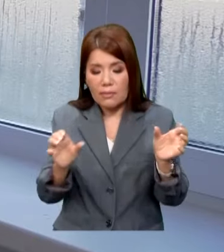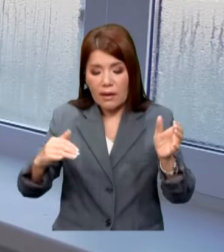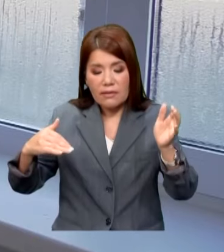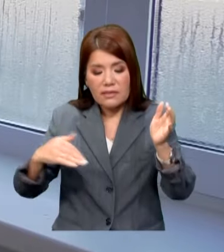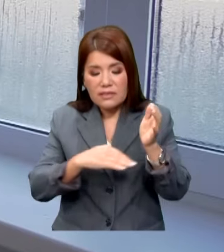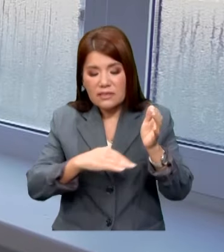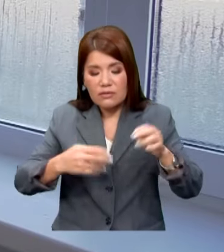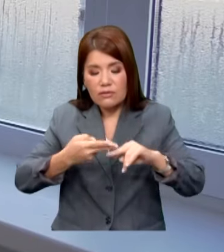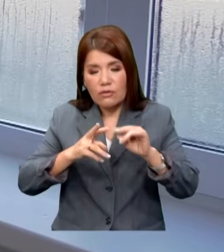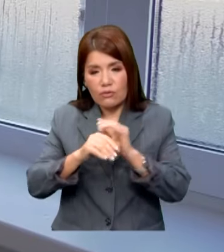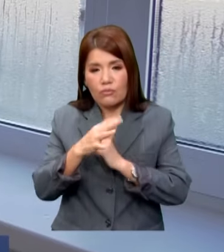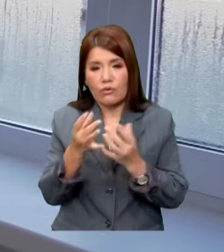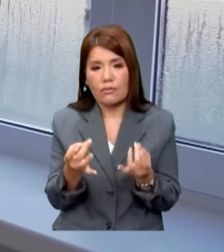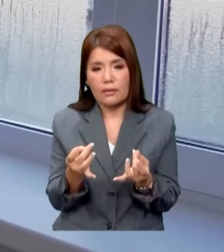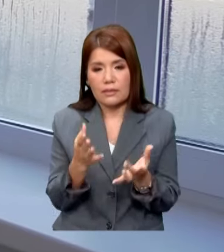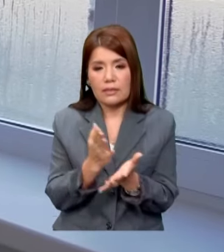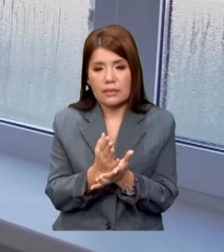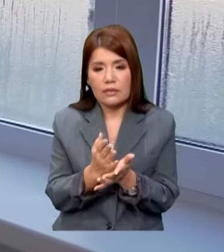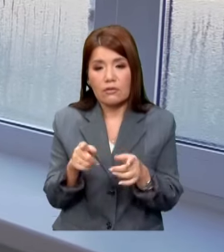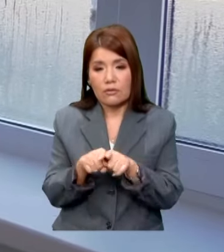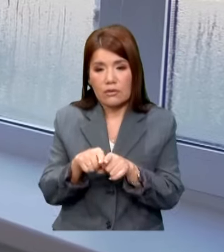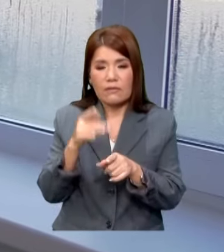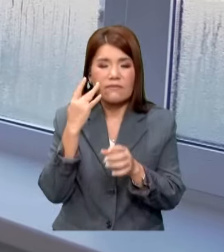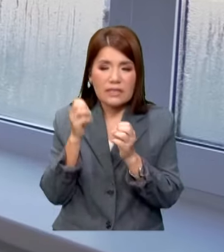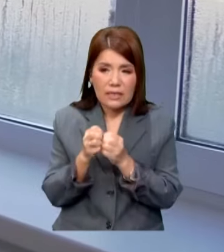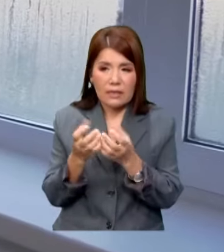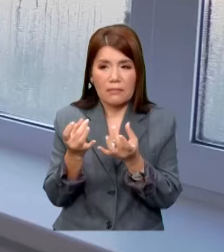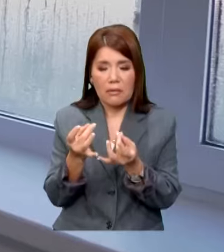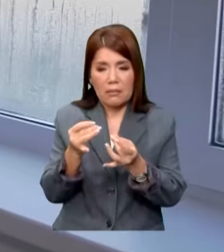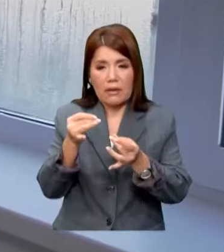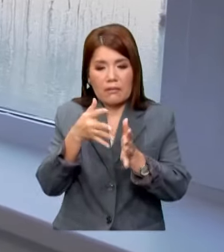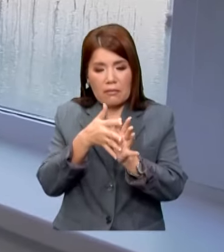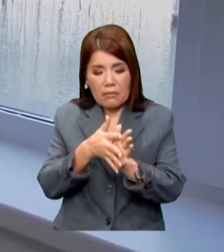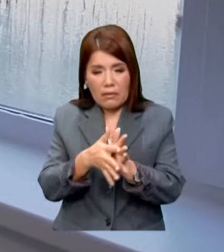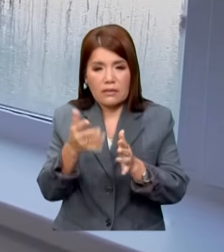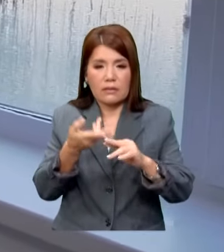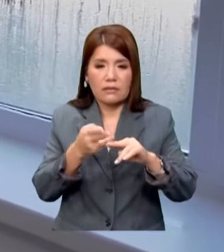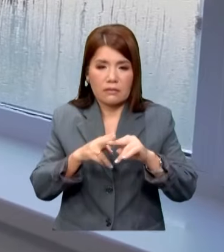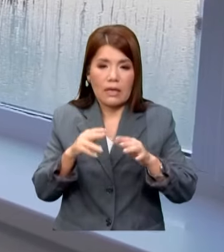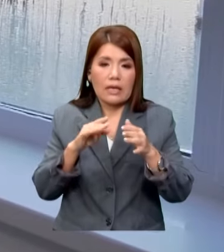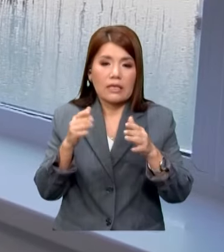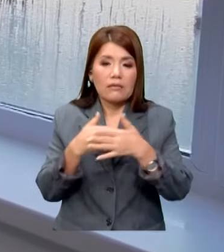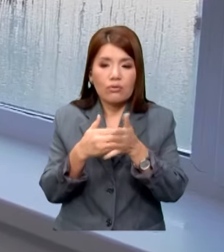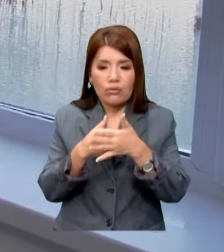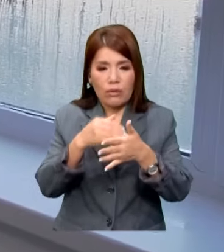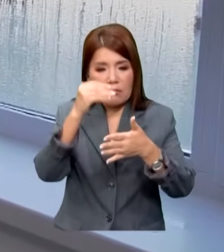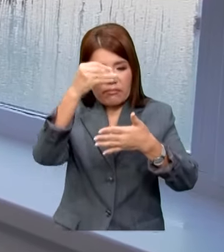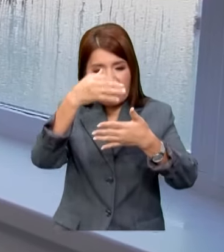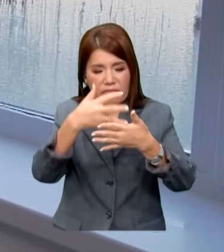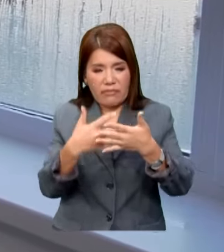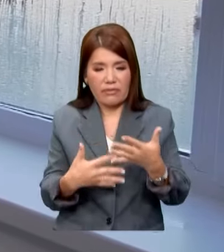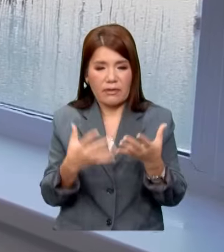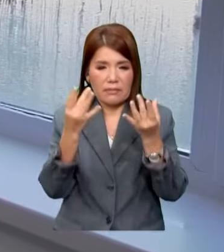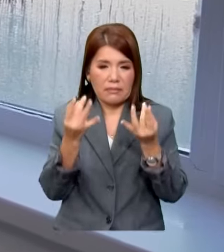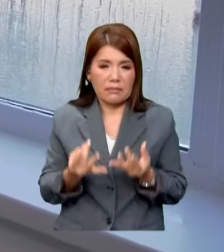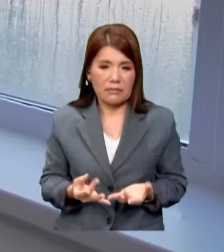бар көгерген. Осы су ағатта тұрады, сол қиымып тұрады. Есігімізде суланып тұрады. А ол ертең қыстың күні қатып